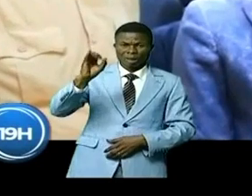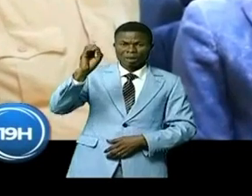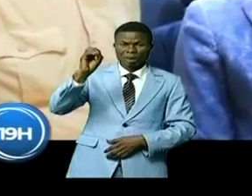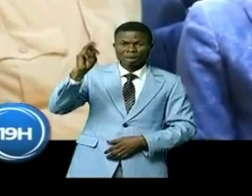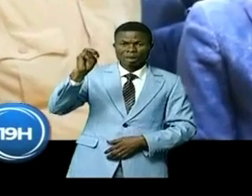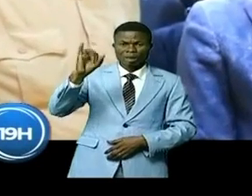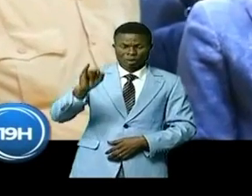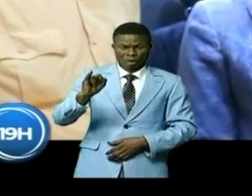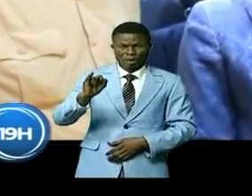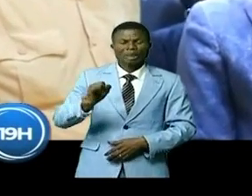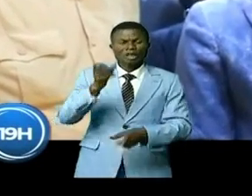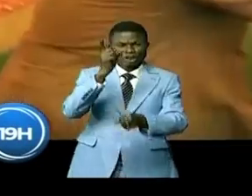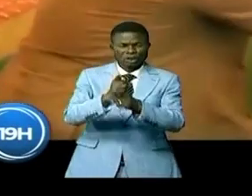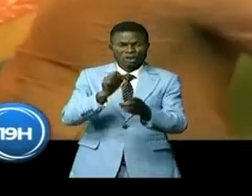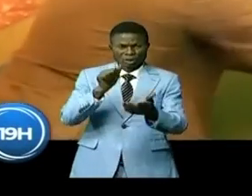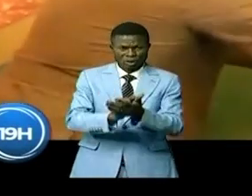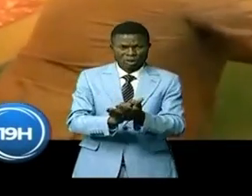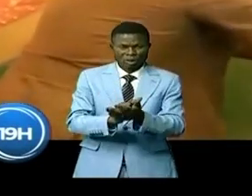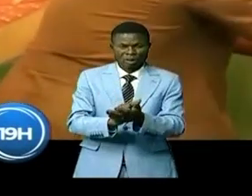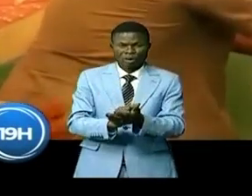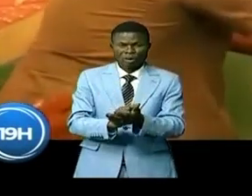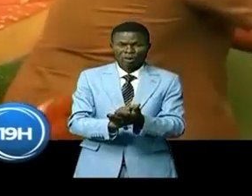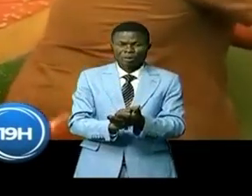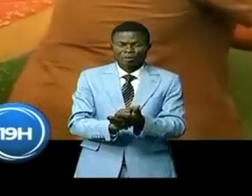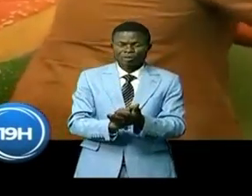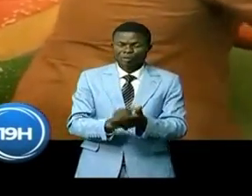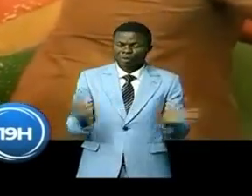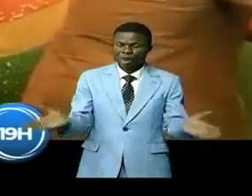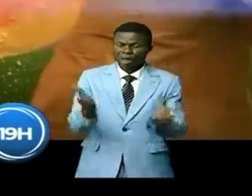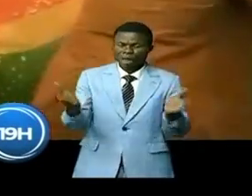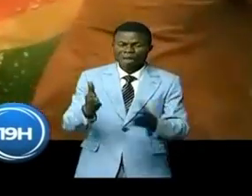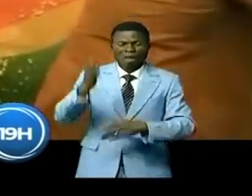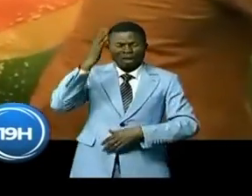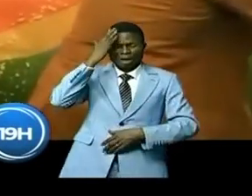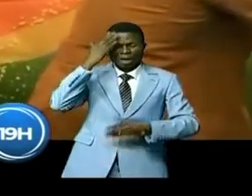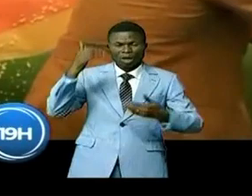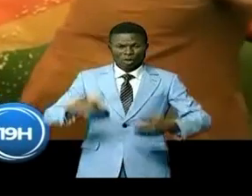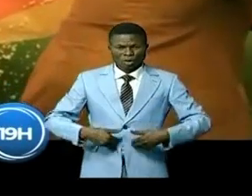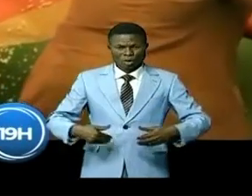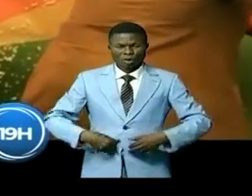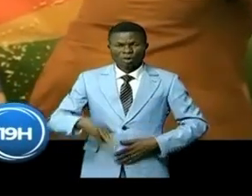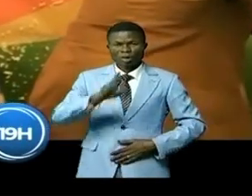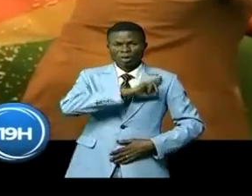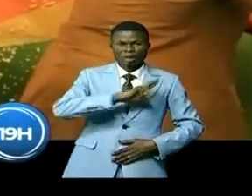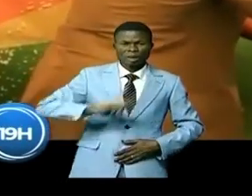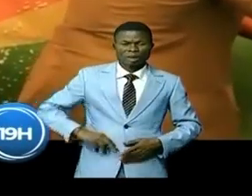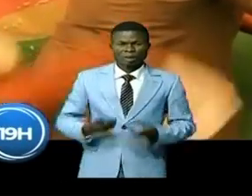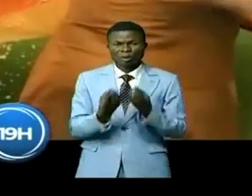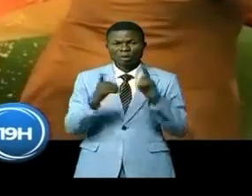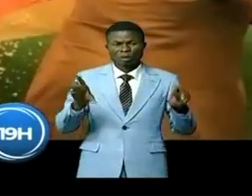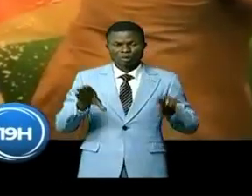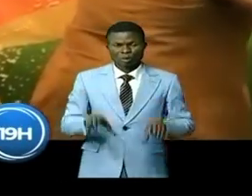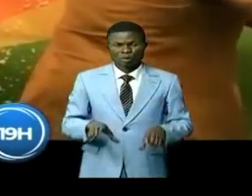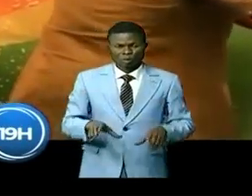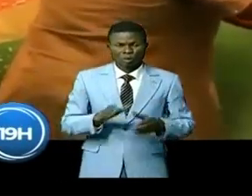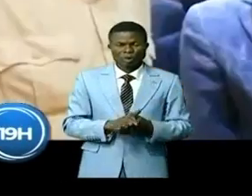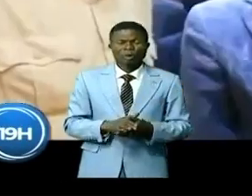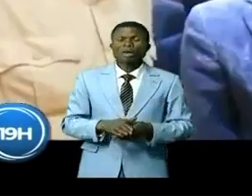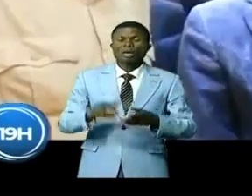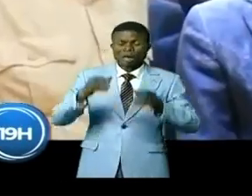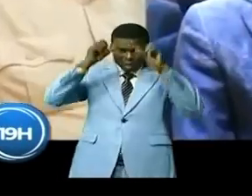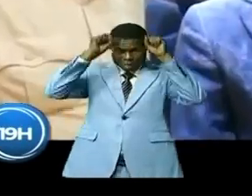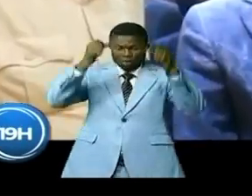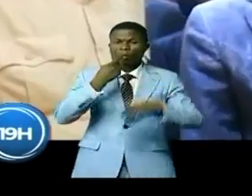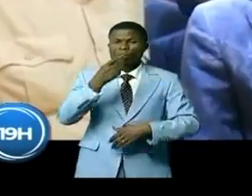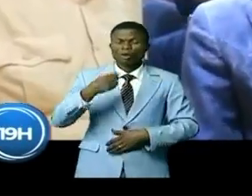qu'on appelle rallumer la conscience de la jeunesse de la RDC. Il vient de nous dire